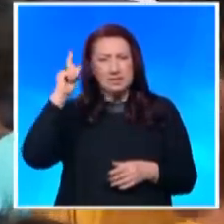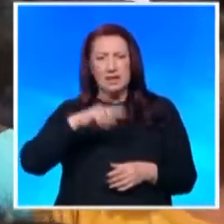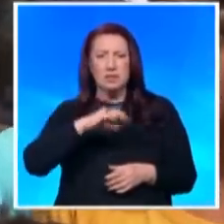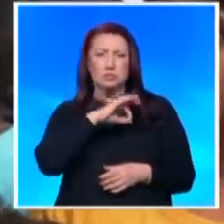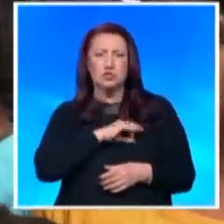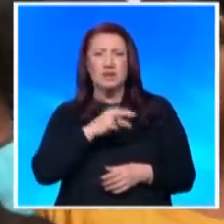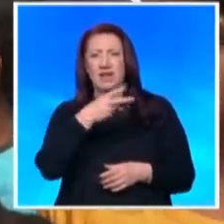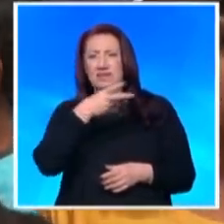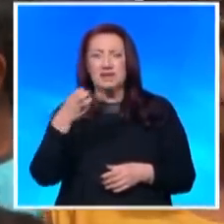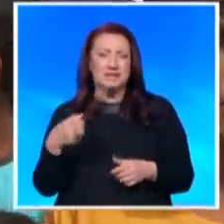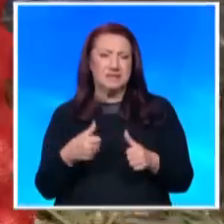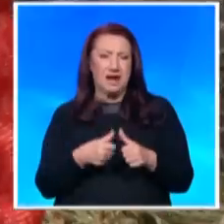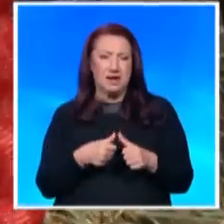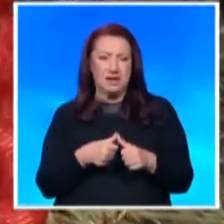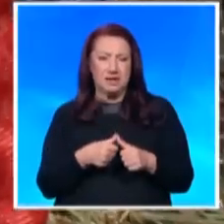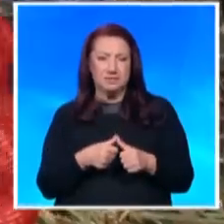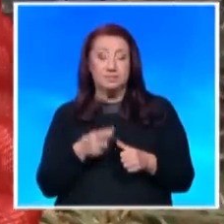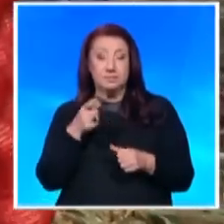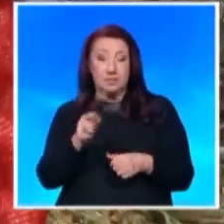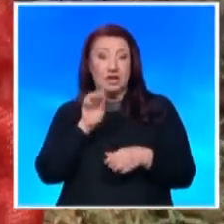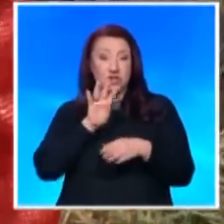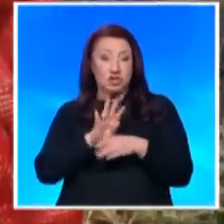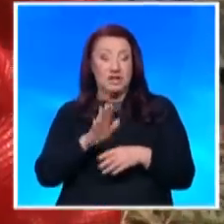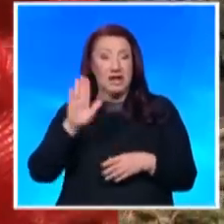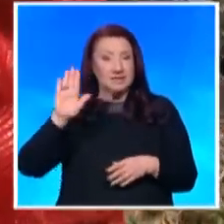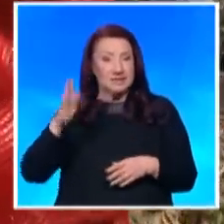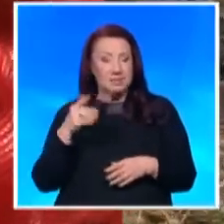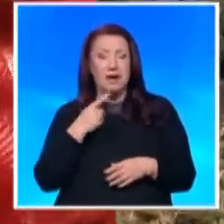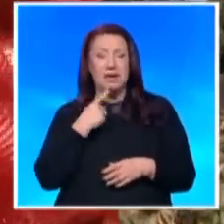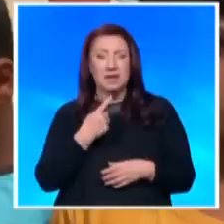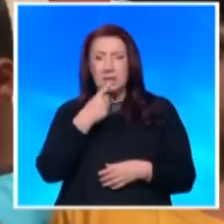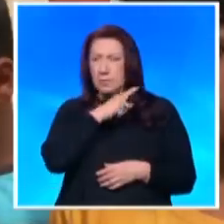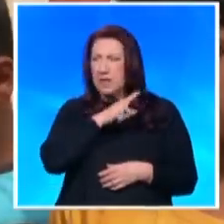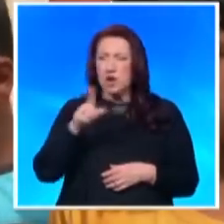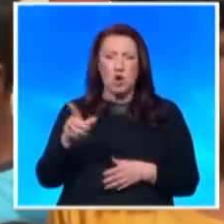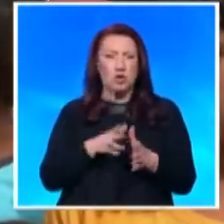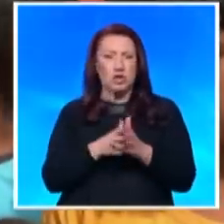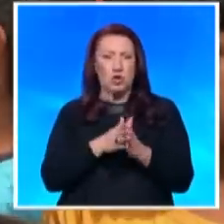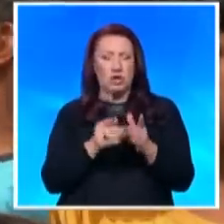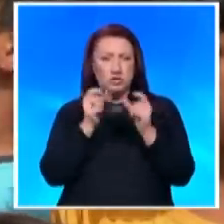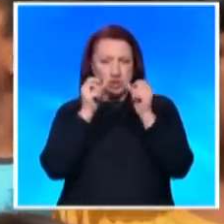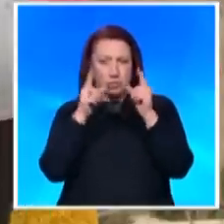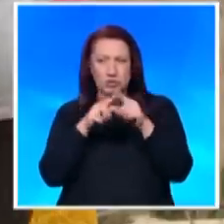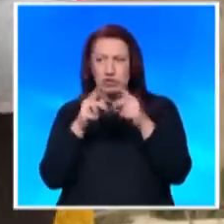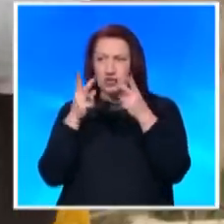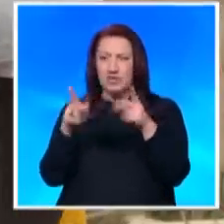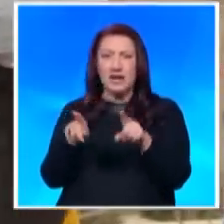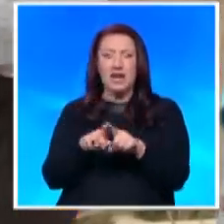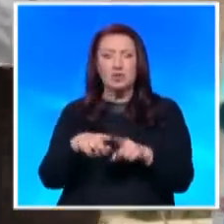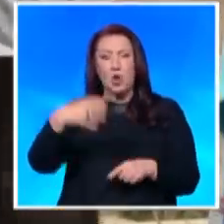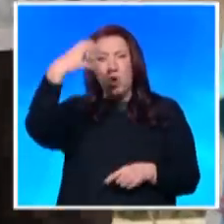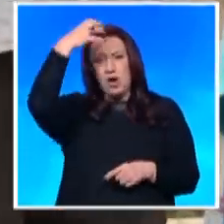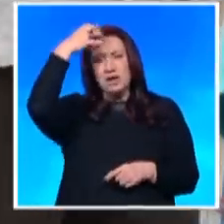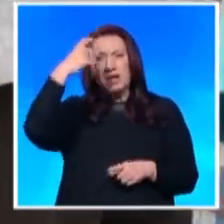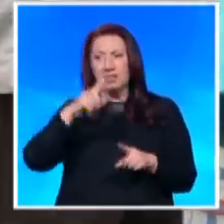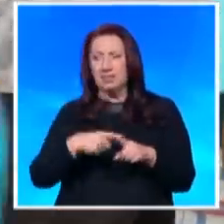14 май. Това е датата, на която милионите като нас ще се събудят и ще кажат: кралят е гол. Дервиш Баш